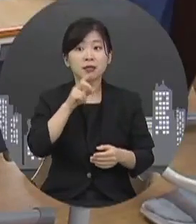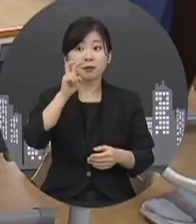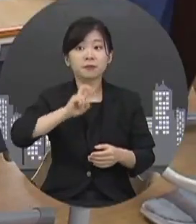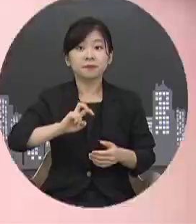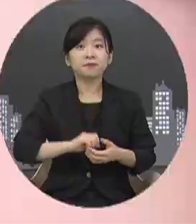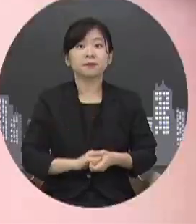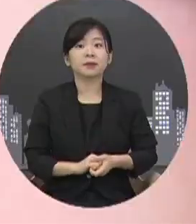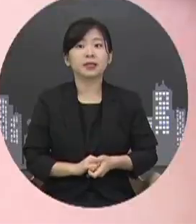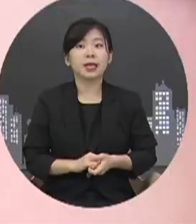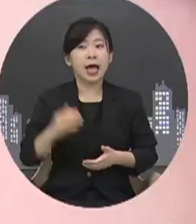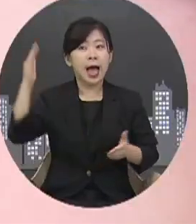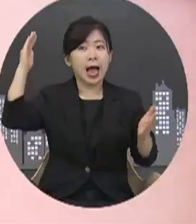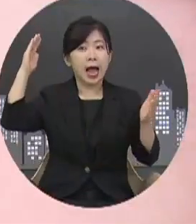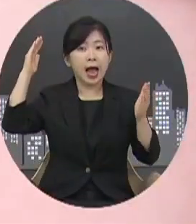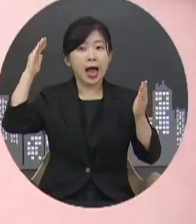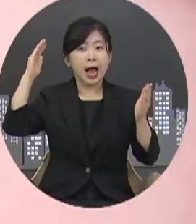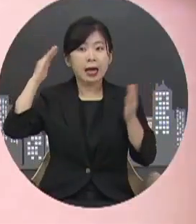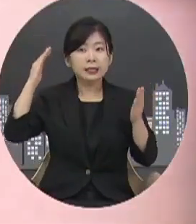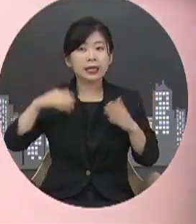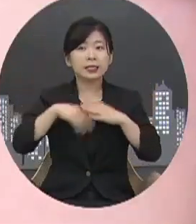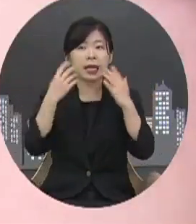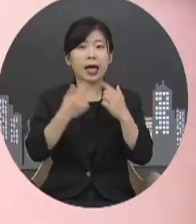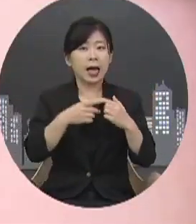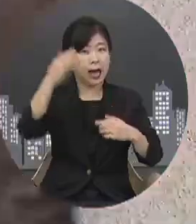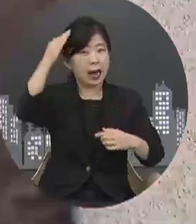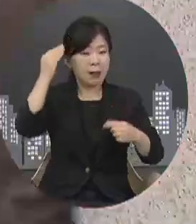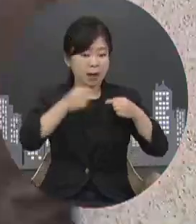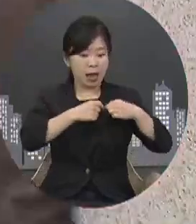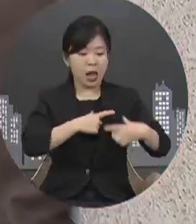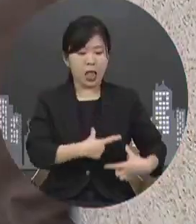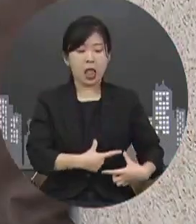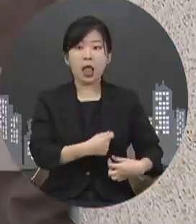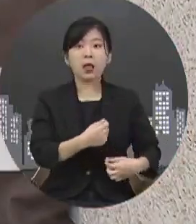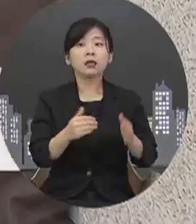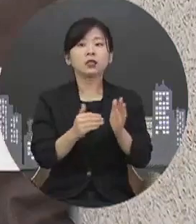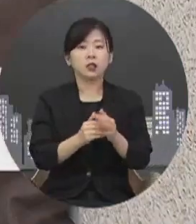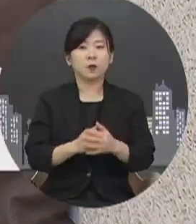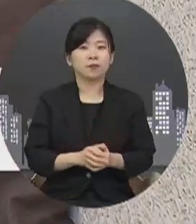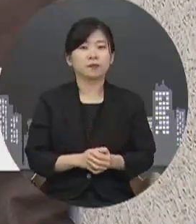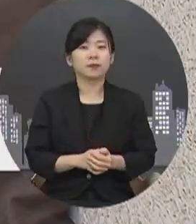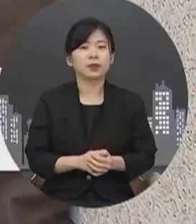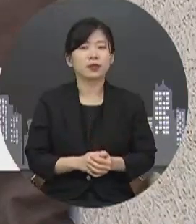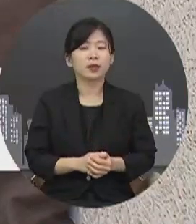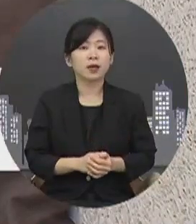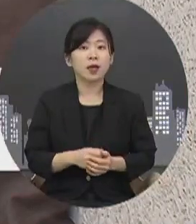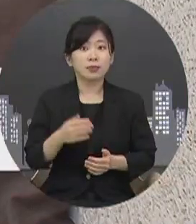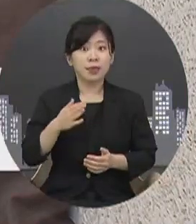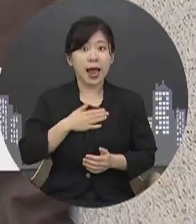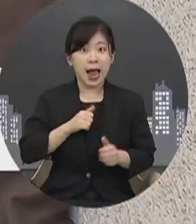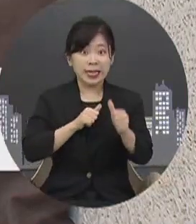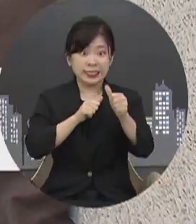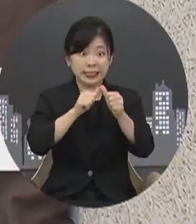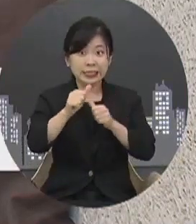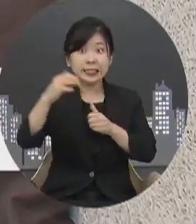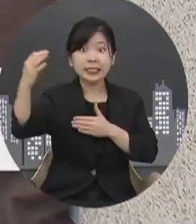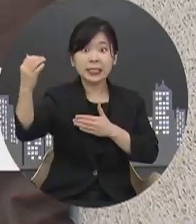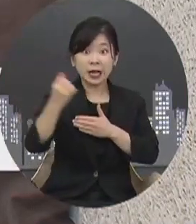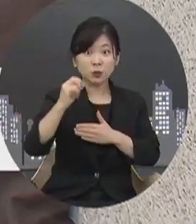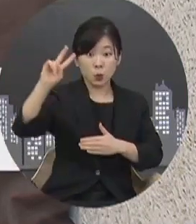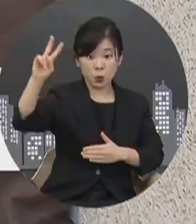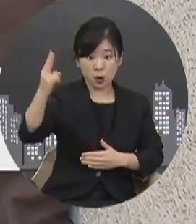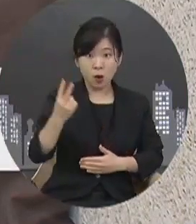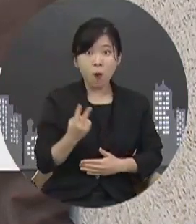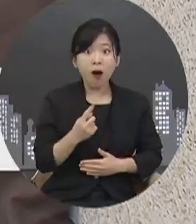학생들은 저마다 가슴에 검은 리본을 달았습니다. 승종고 울리며 돌아오리라라는 가사가 제일 마음에